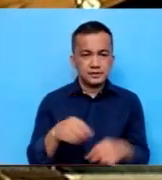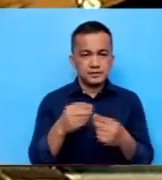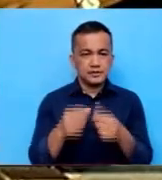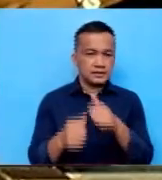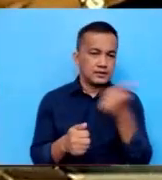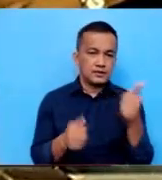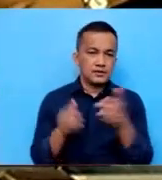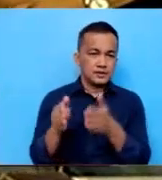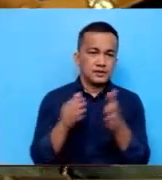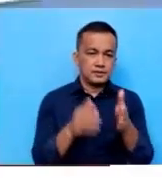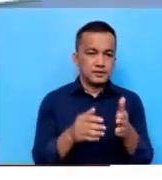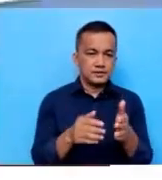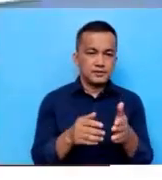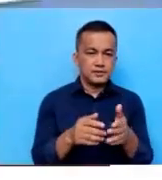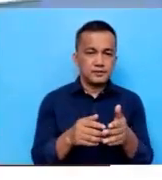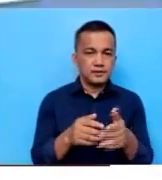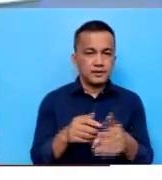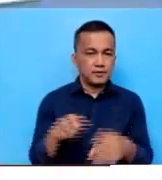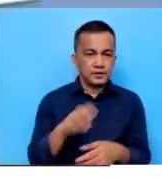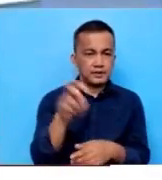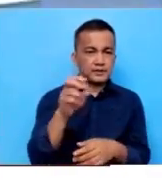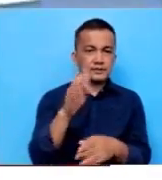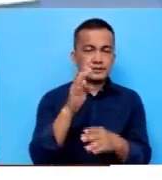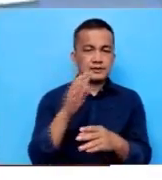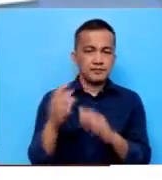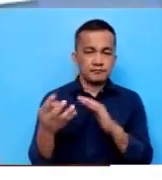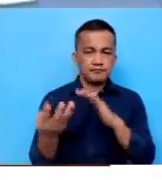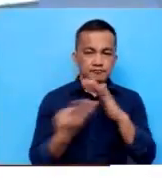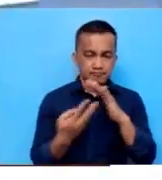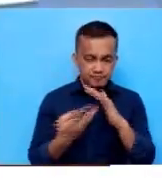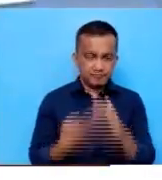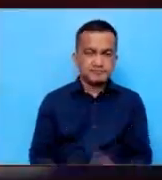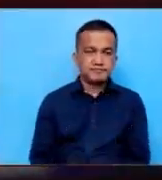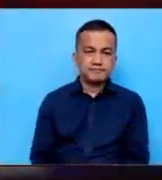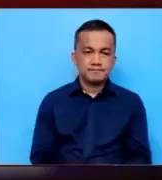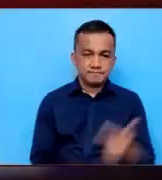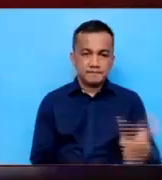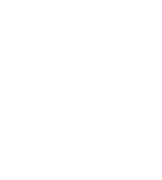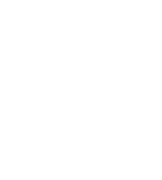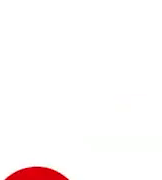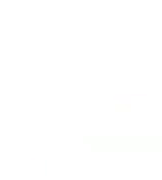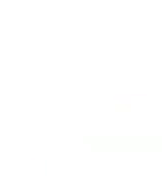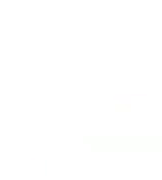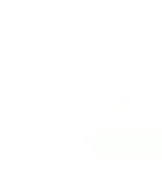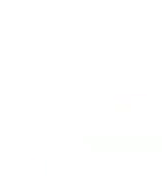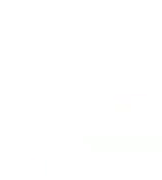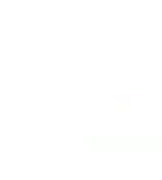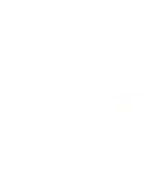pagbiyahe sa mga pasahero. Nagbabalita mula sa frontline, Gerard de la Peña, News 5.